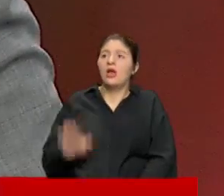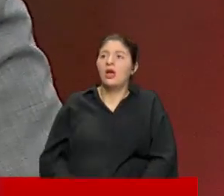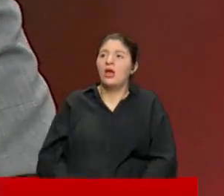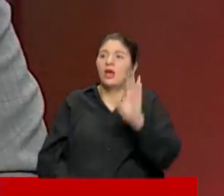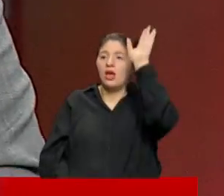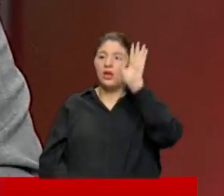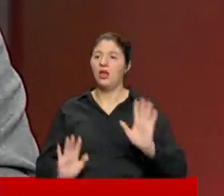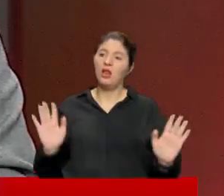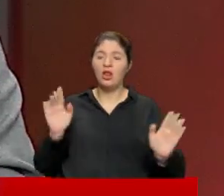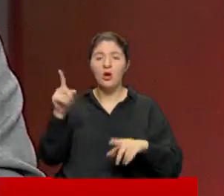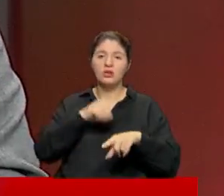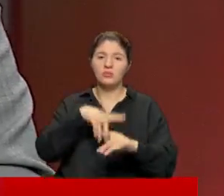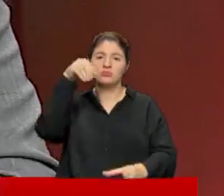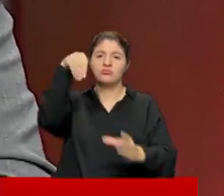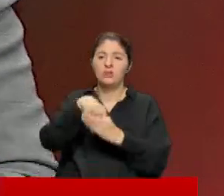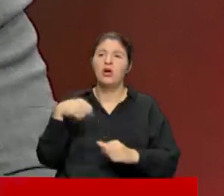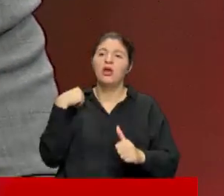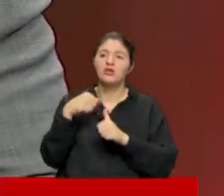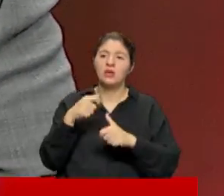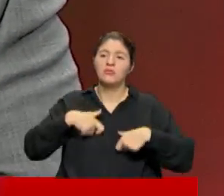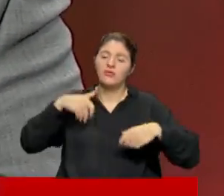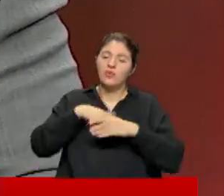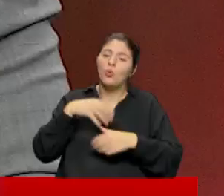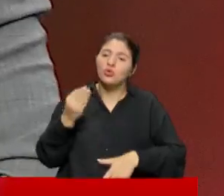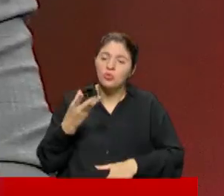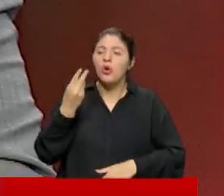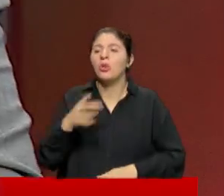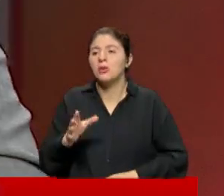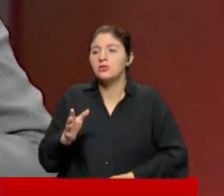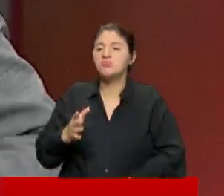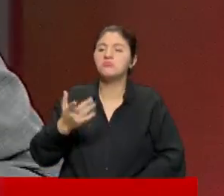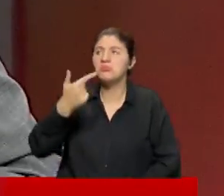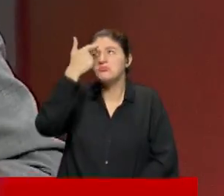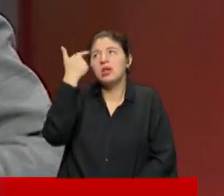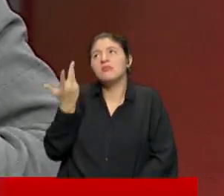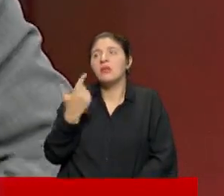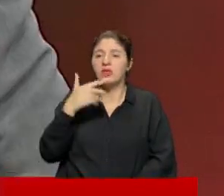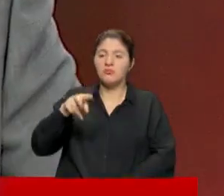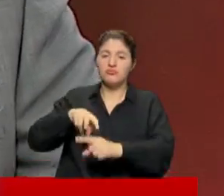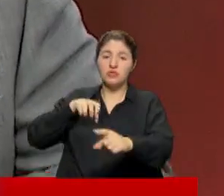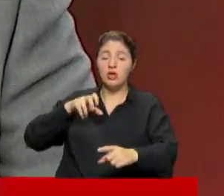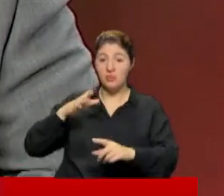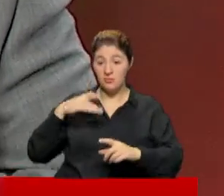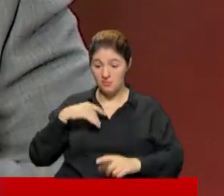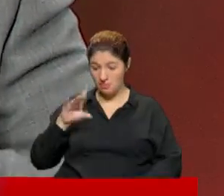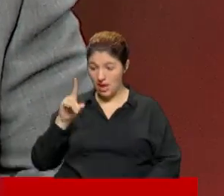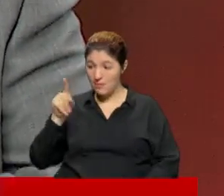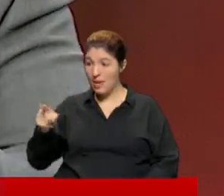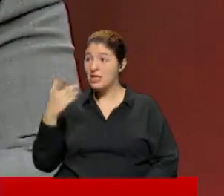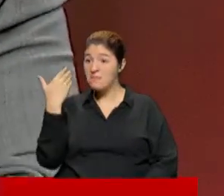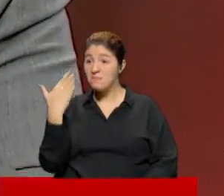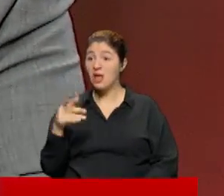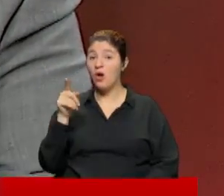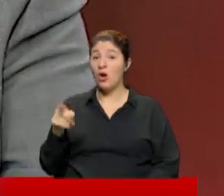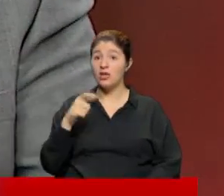indiririm dönemi tamamlardım tekrar vekil olursam olurdum olamasam nasip deyip çekilirim Ama Milliyetçi Hareket Partisi'nde dahi